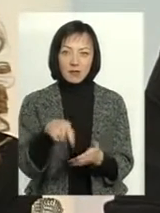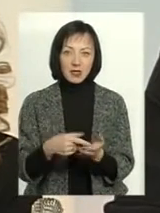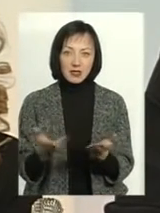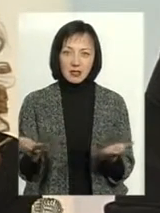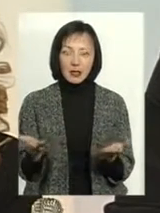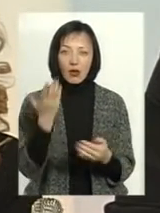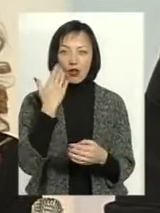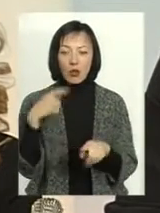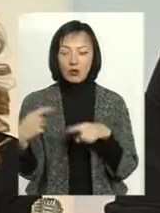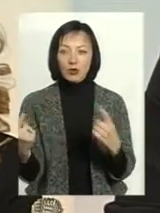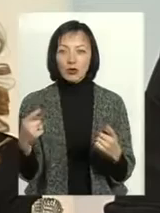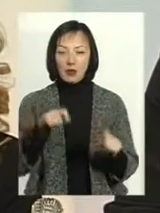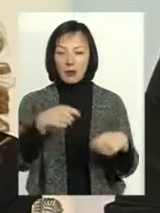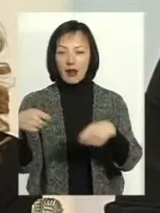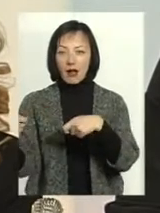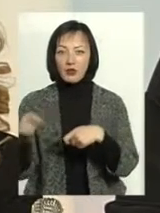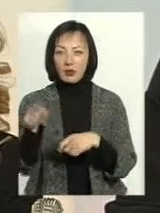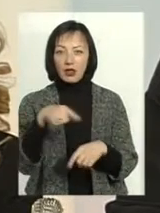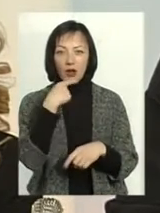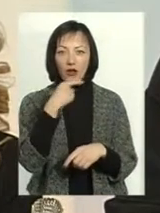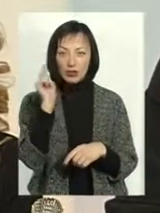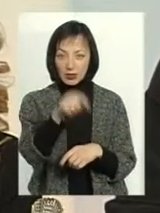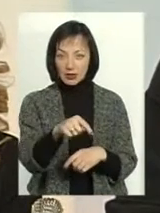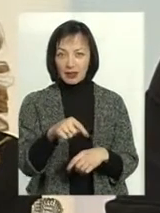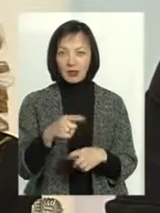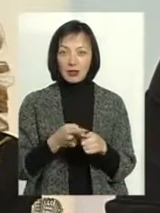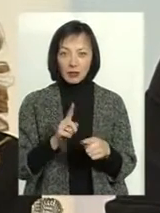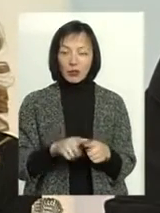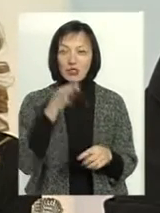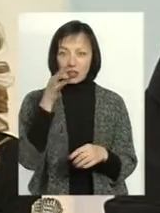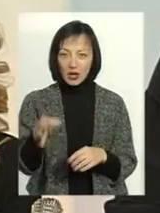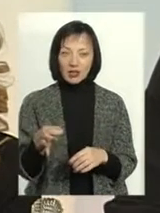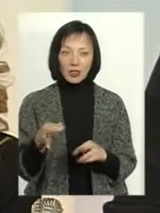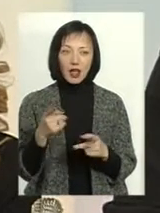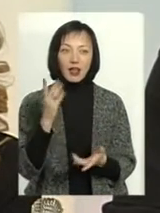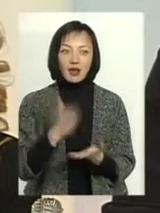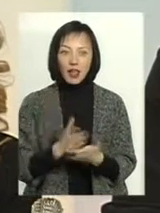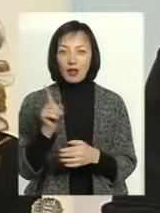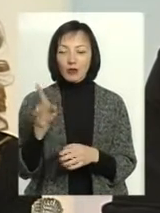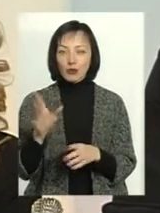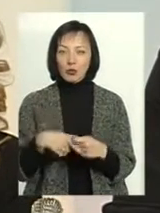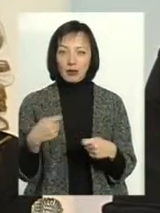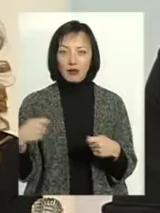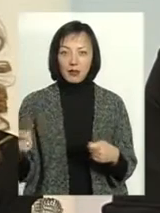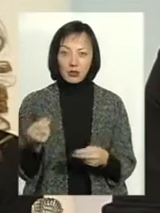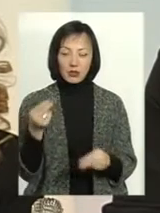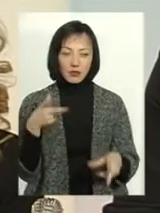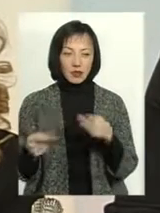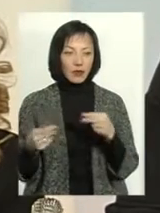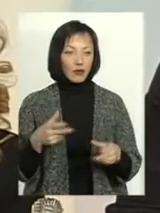да? Коли один одному переказують, до того не ходи, до того піди, бо той скаже, як є, а той буде тільки